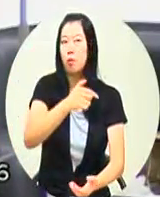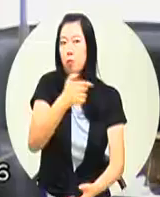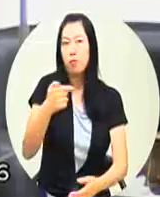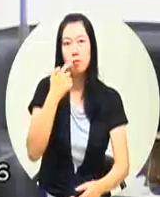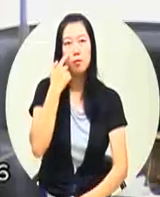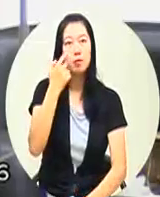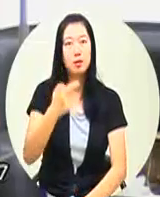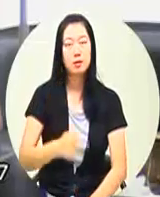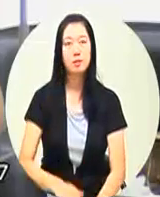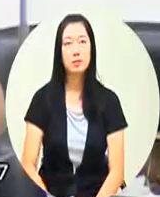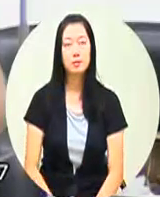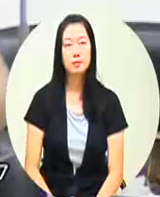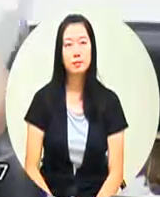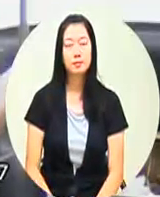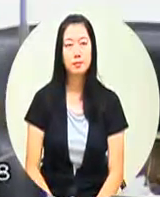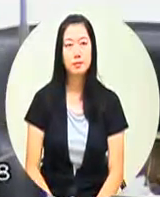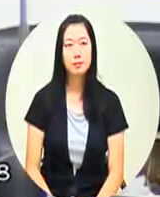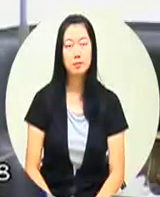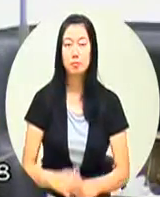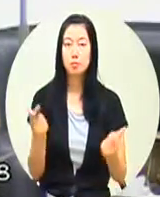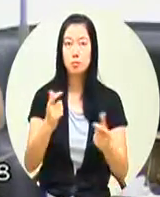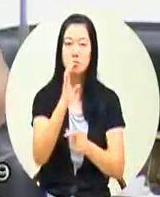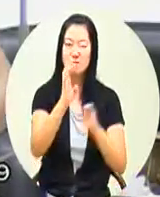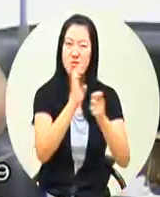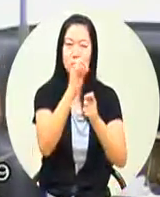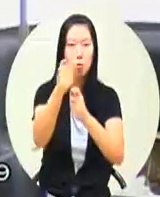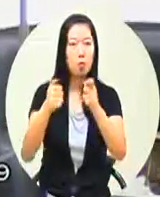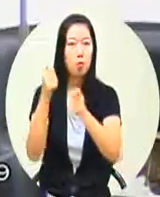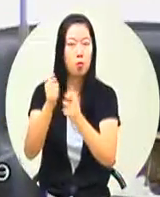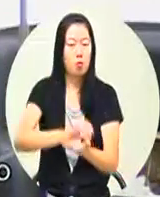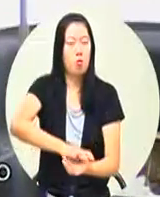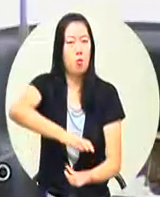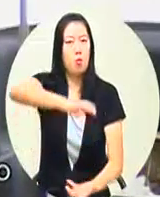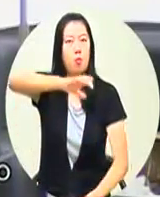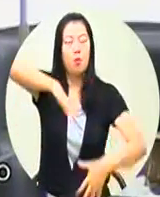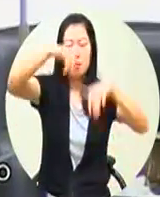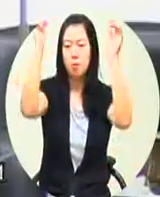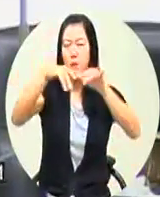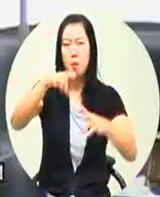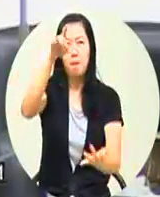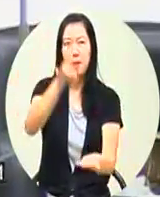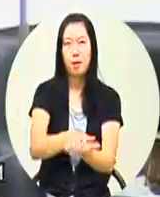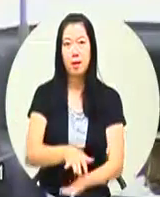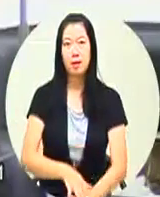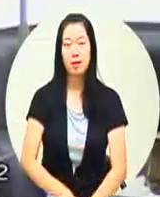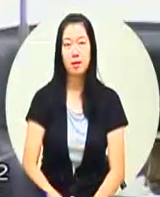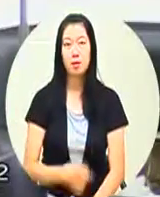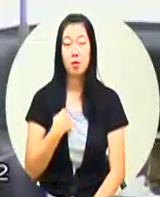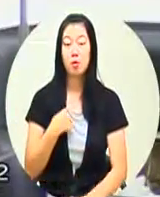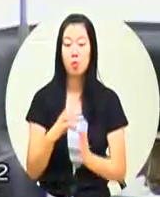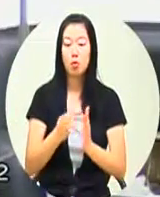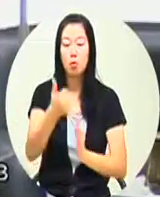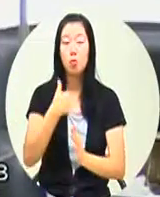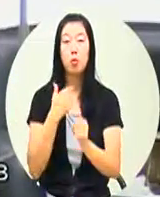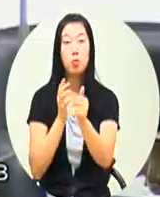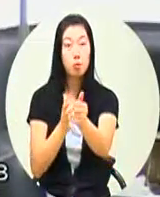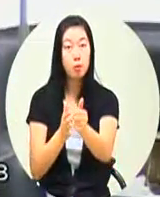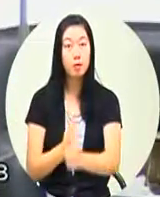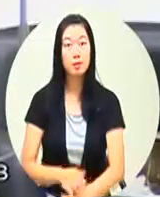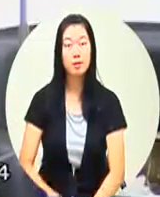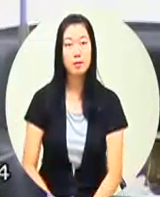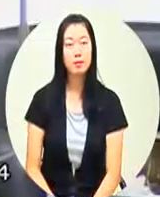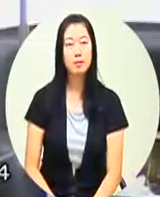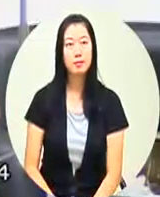大啦。可能拢是四五十吨的量，啊是几啊十吨的量啊。啊，我想要问局长吼、哦，咱即摆咱